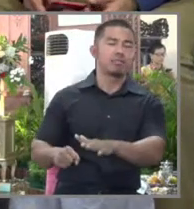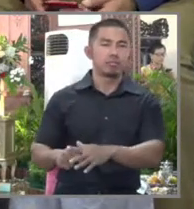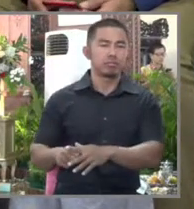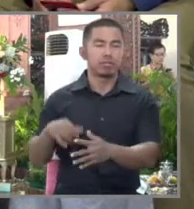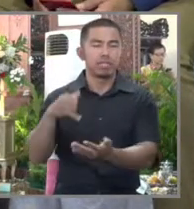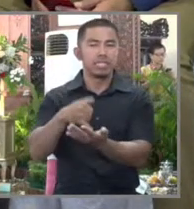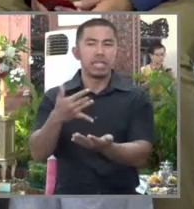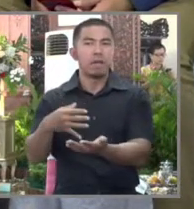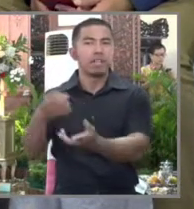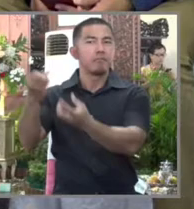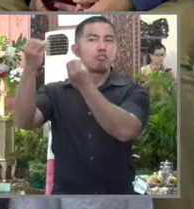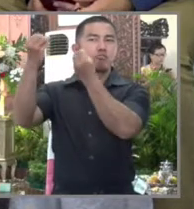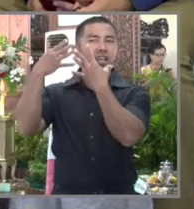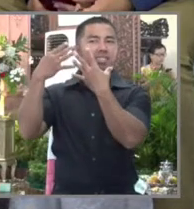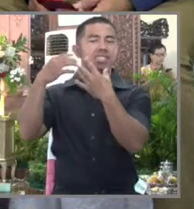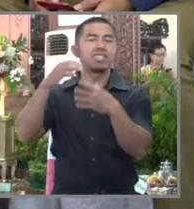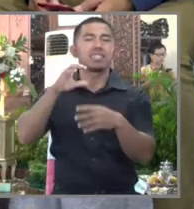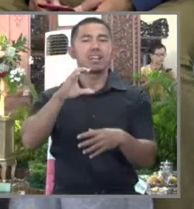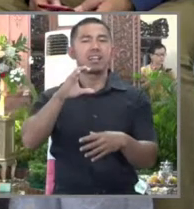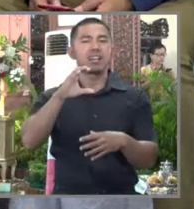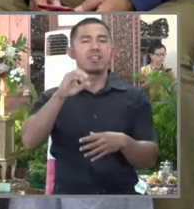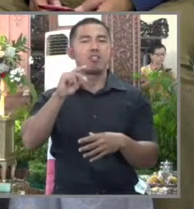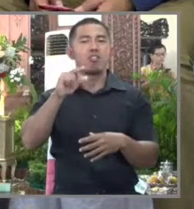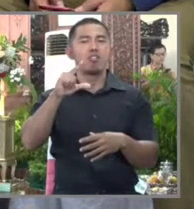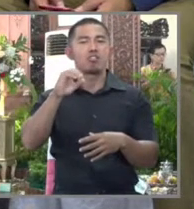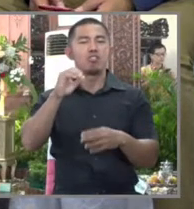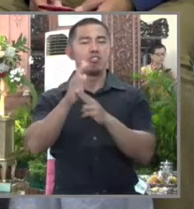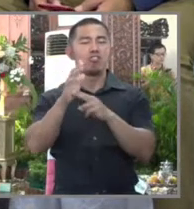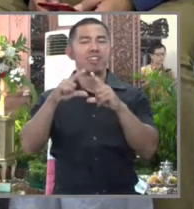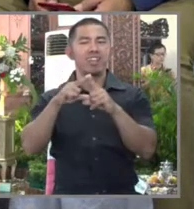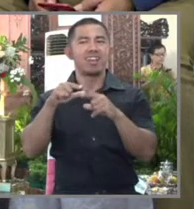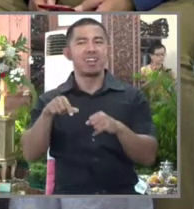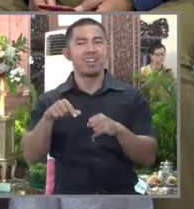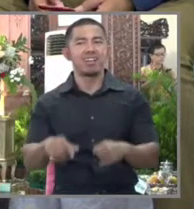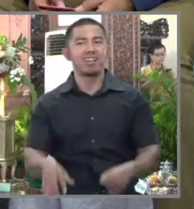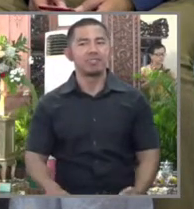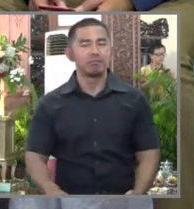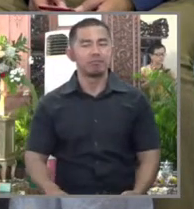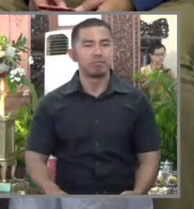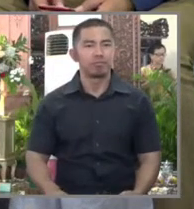informasi tentang corona. Begitu